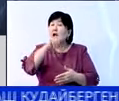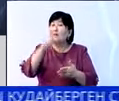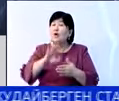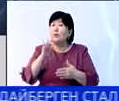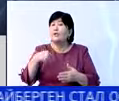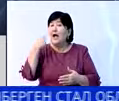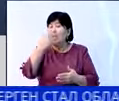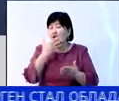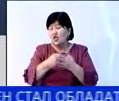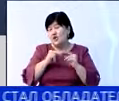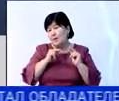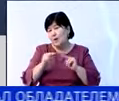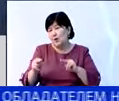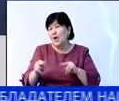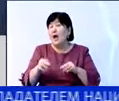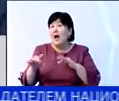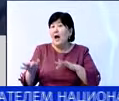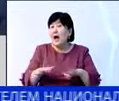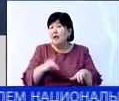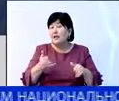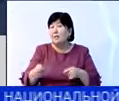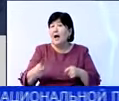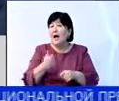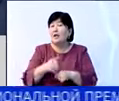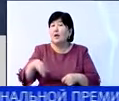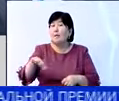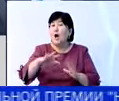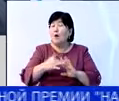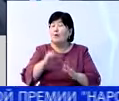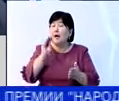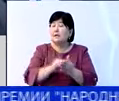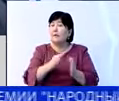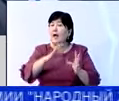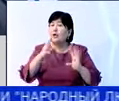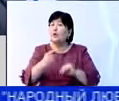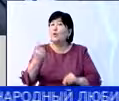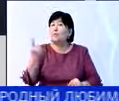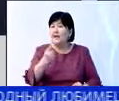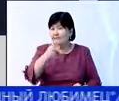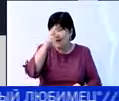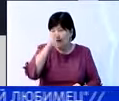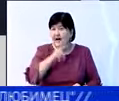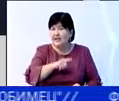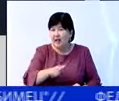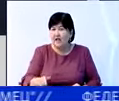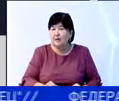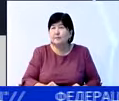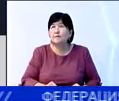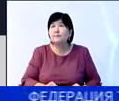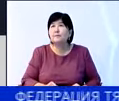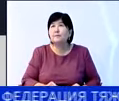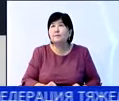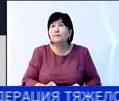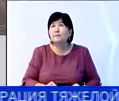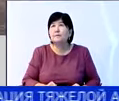на его личном контроле, а деловую жилку акимов аулов будут оценивать по итогам первого квартала. Айгерим Курмангали, Тажмурат